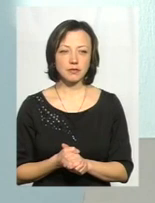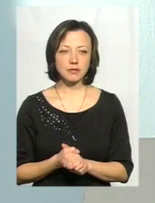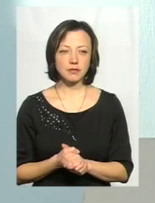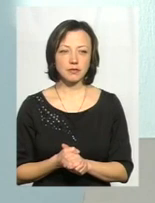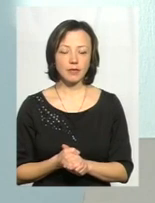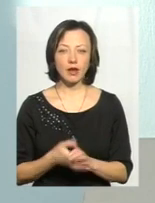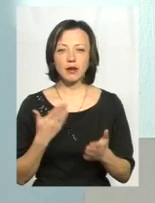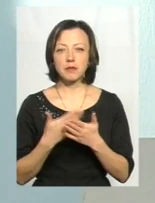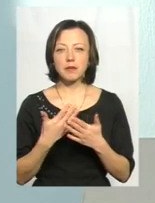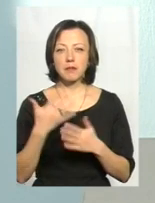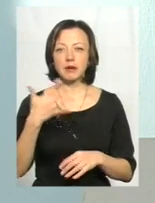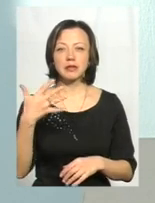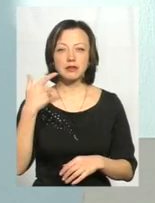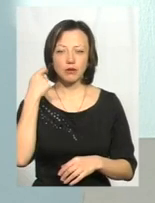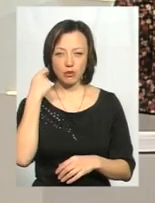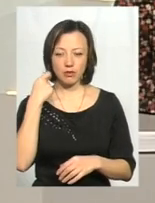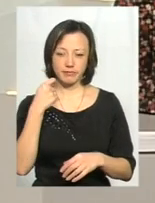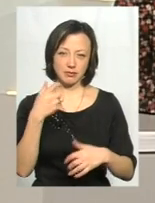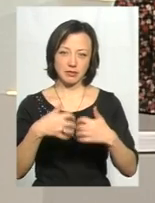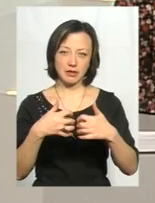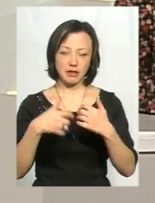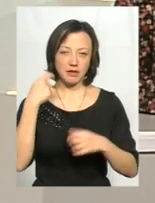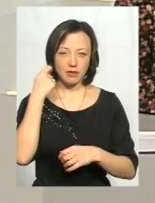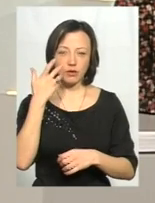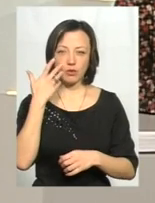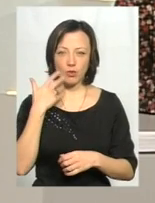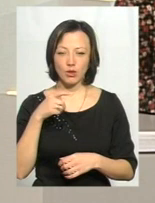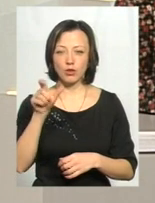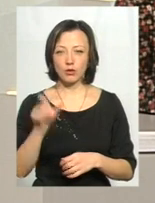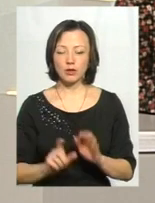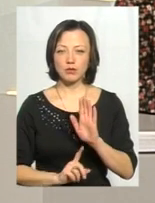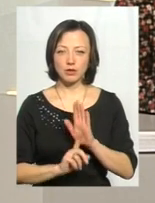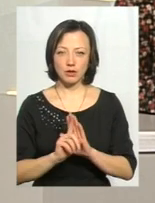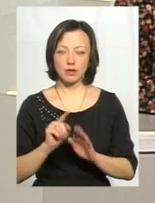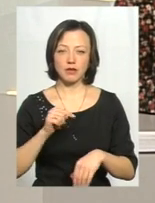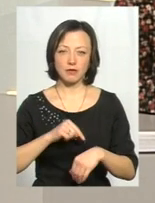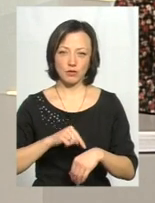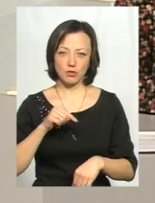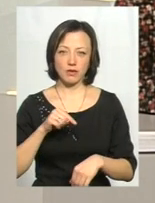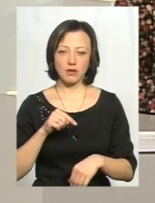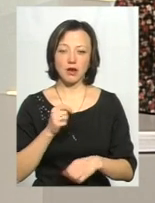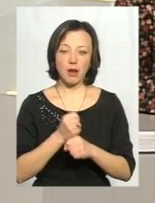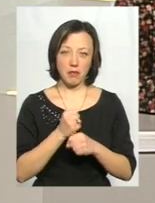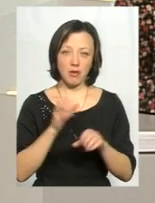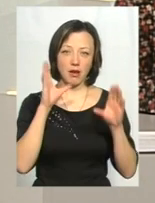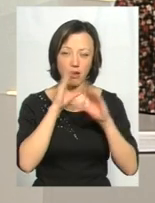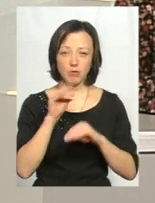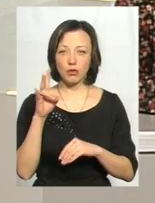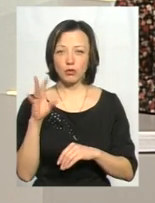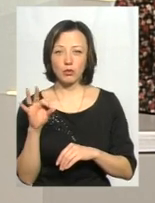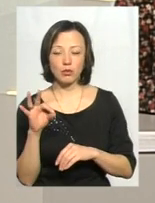десь біля 50 років. Це вже такий вік, коли людина якби і працездатна, але вона вже